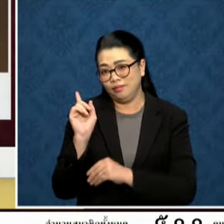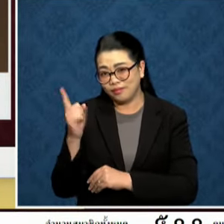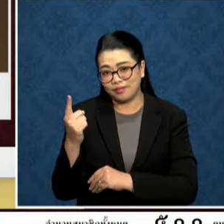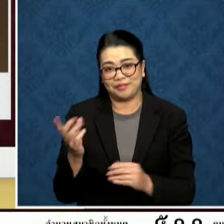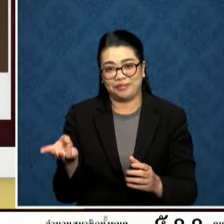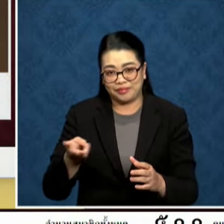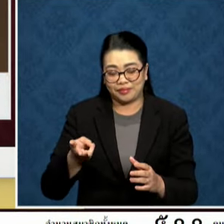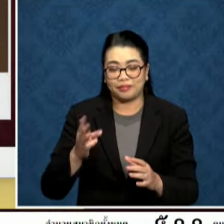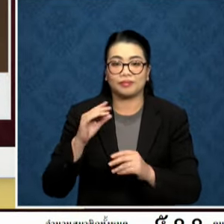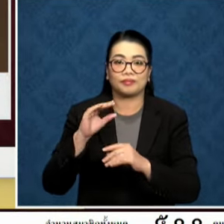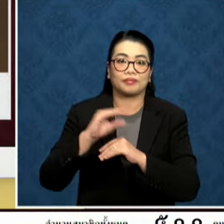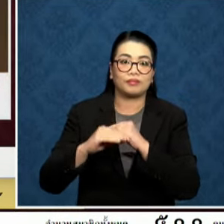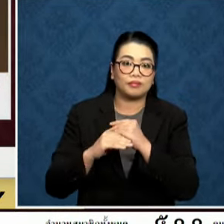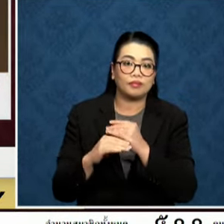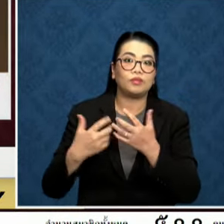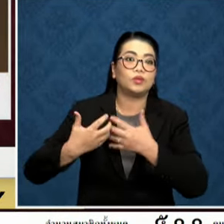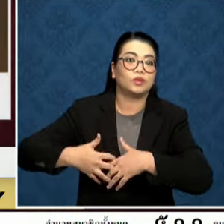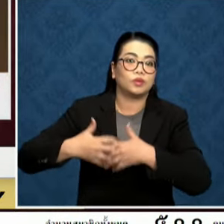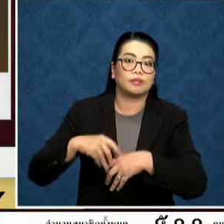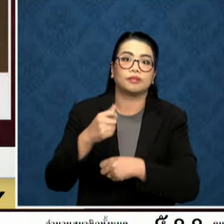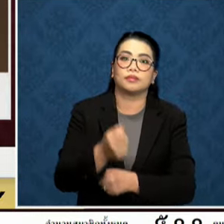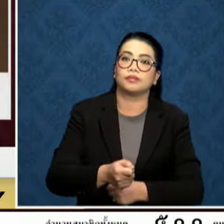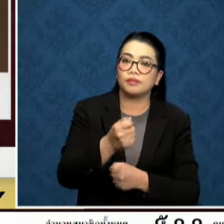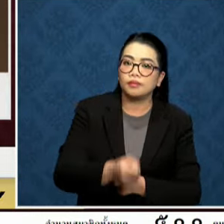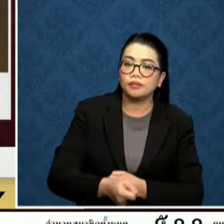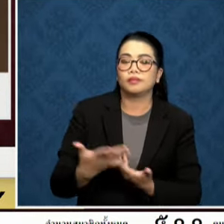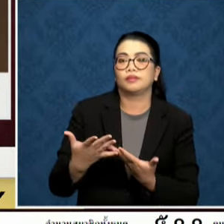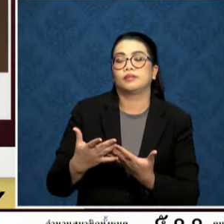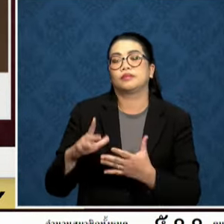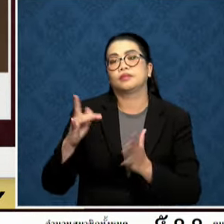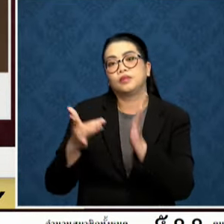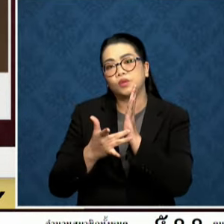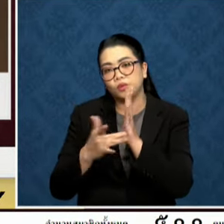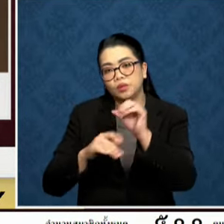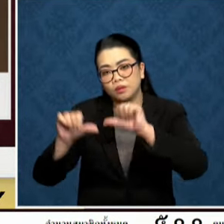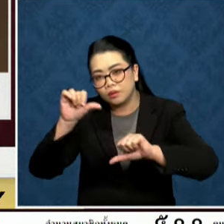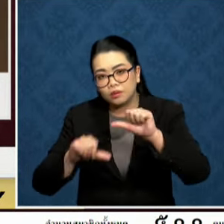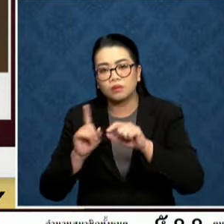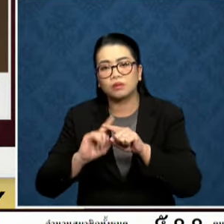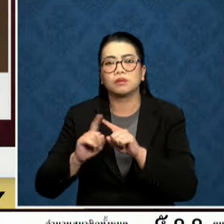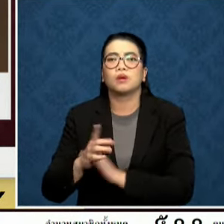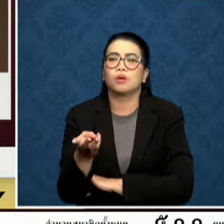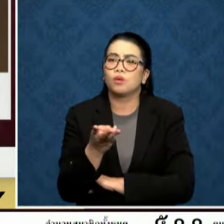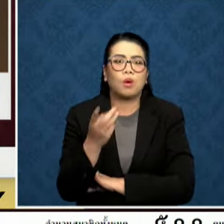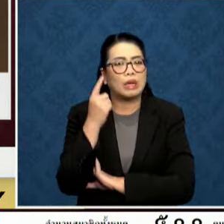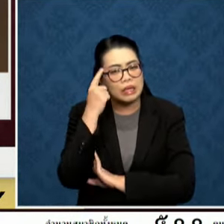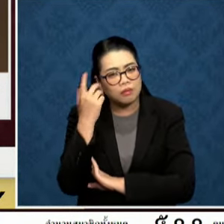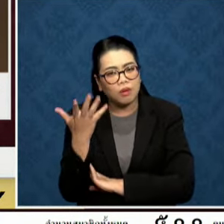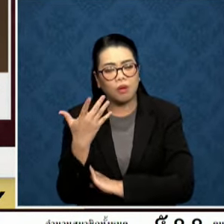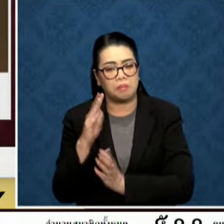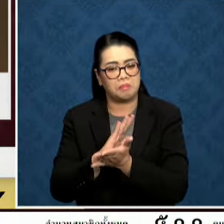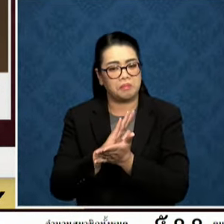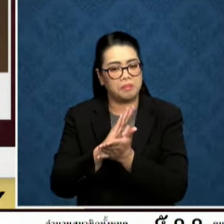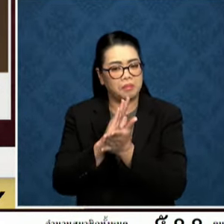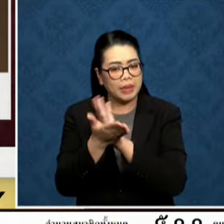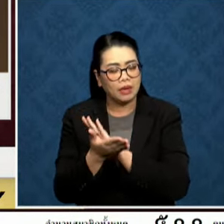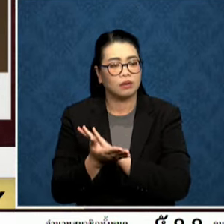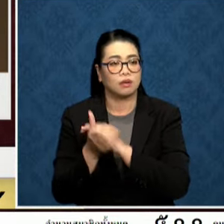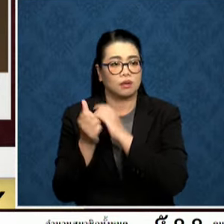โดยเฉพาะอุตสาหกรรมเอ่อการเกษตรหรือว่าชีวภาพเนี่ยน้อยมากๆนะคะก็เลยเดาไม่ออกค่ะว่าจะสามารถเปลี่ยนประเทศให้เป็น